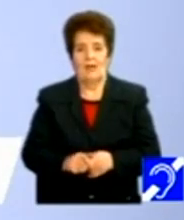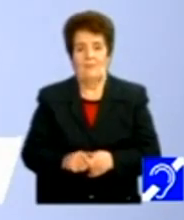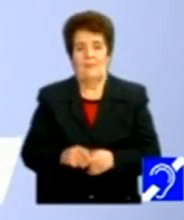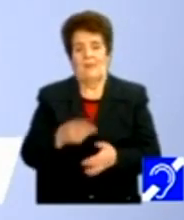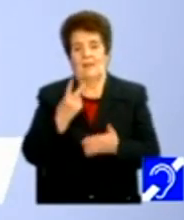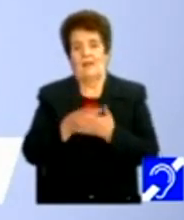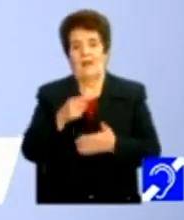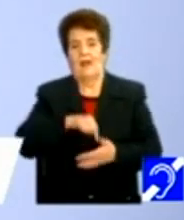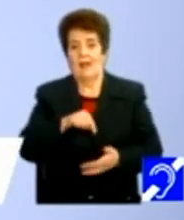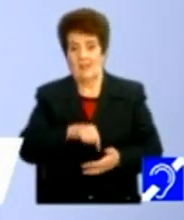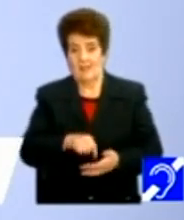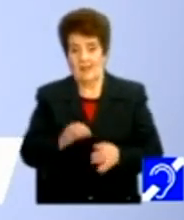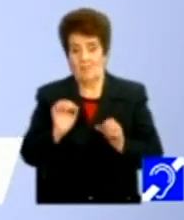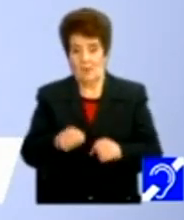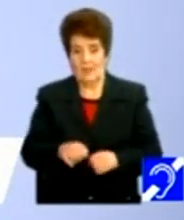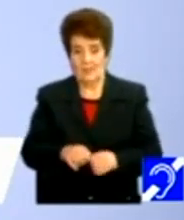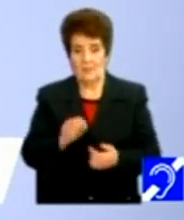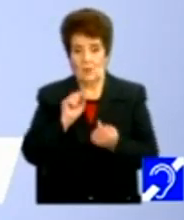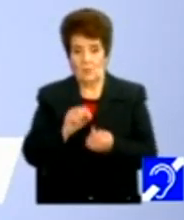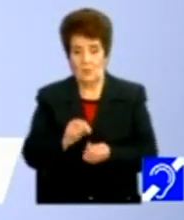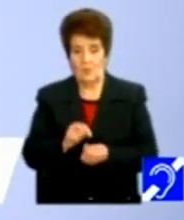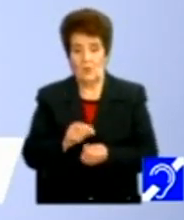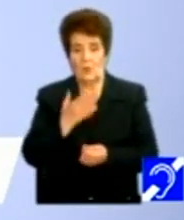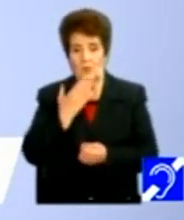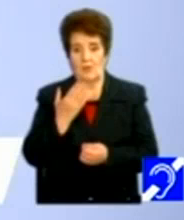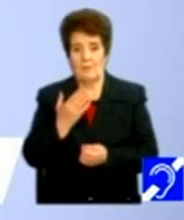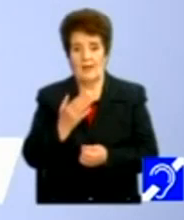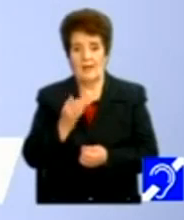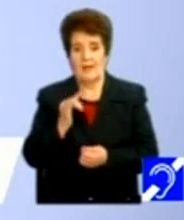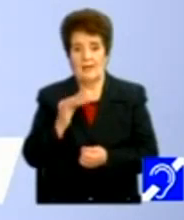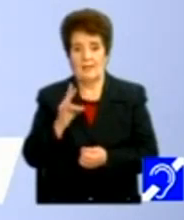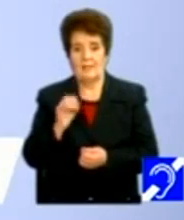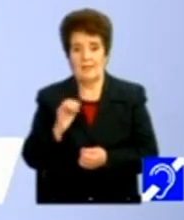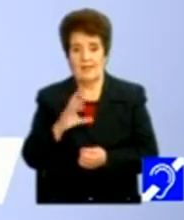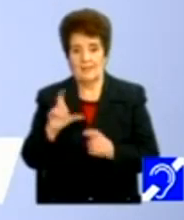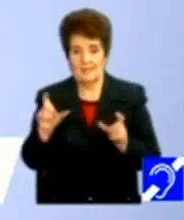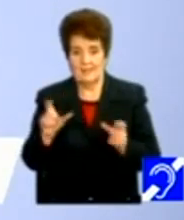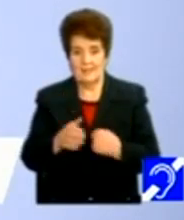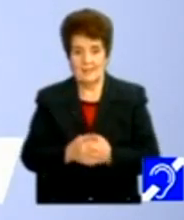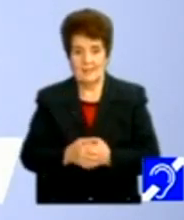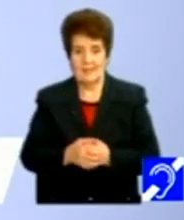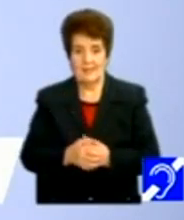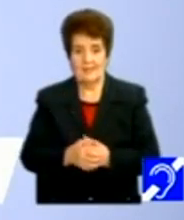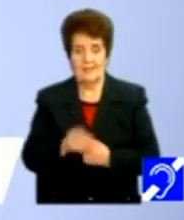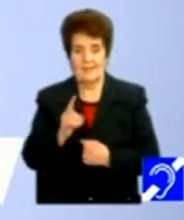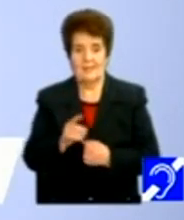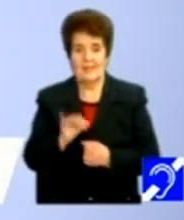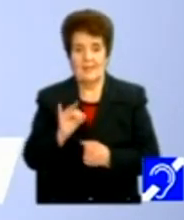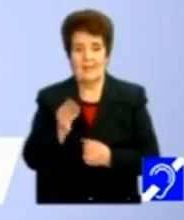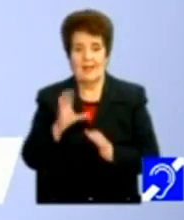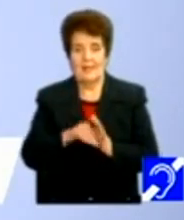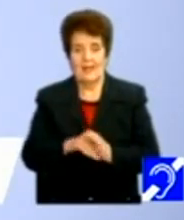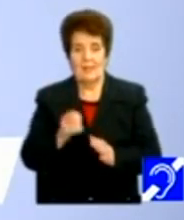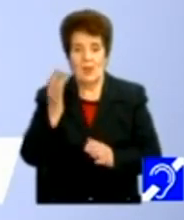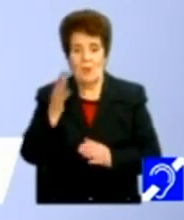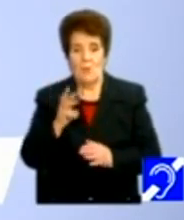caracter și poate să se opună în ultimă instanță, arătând sau pedalând o chestiune de integritate morală